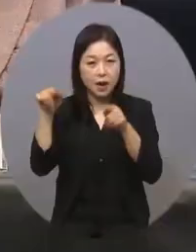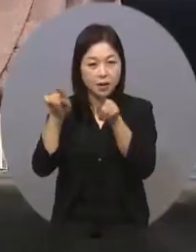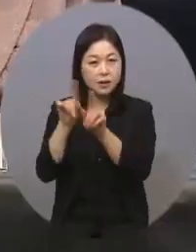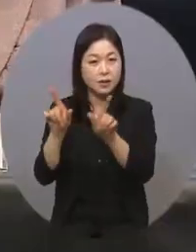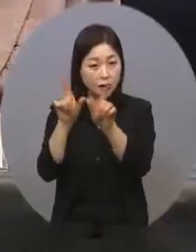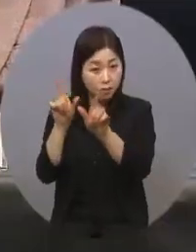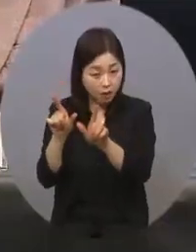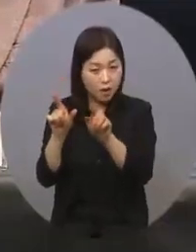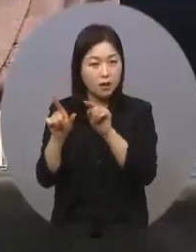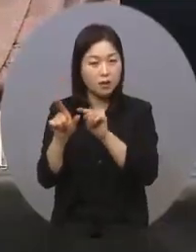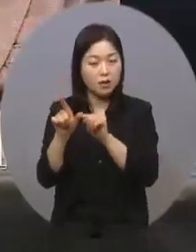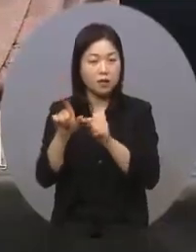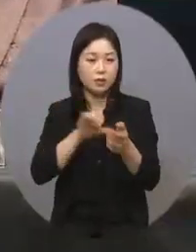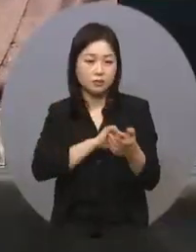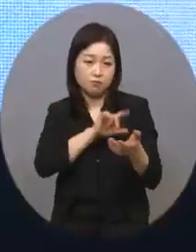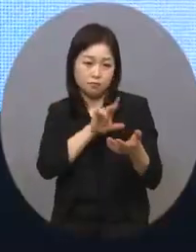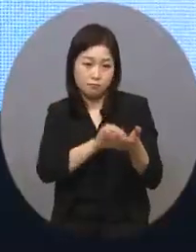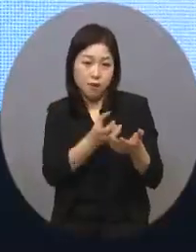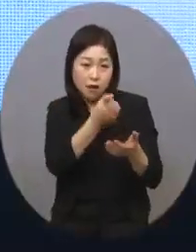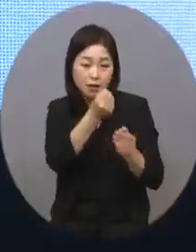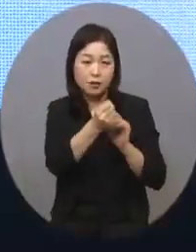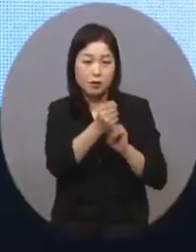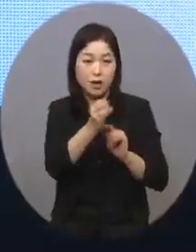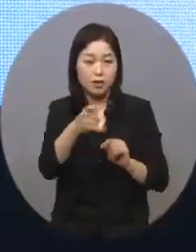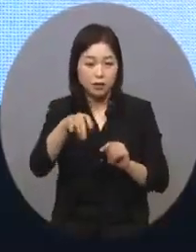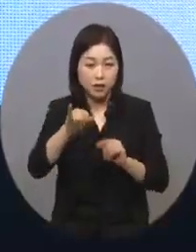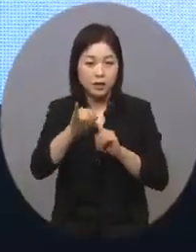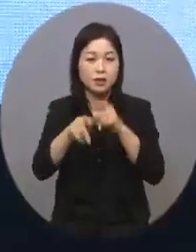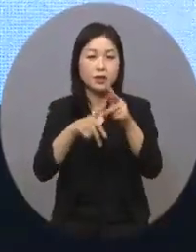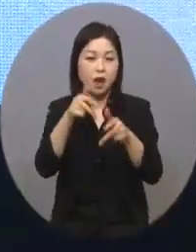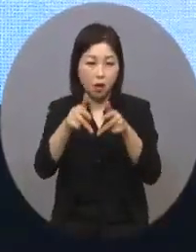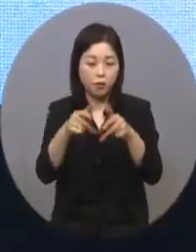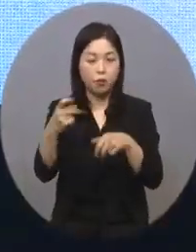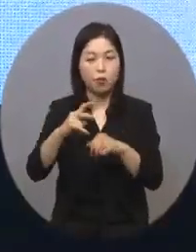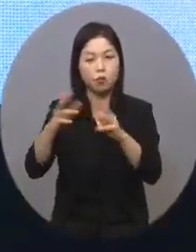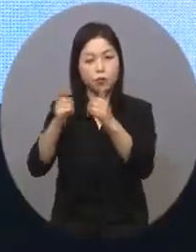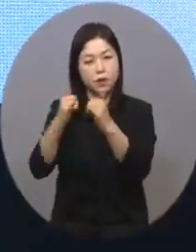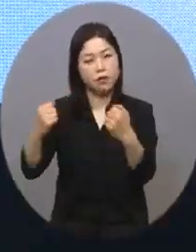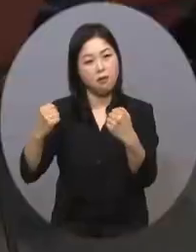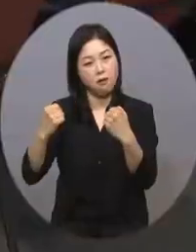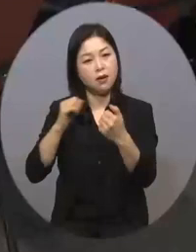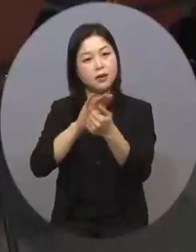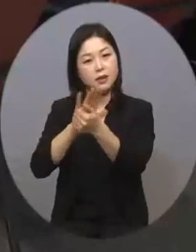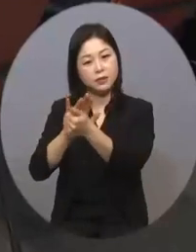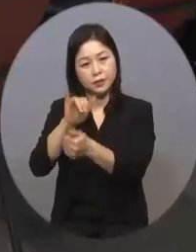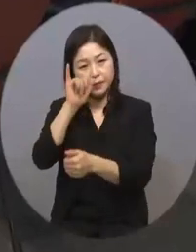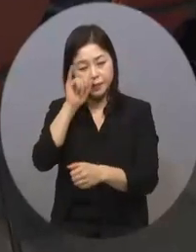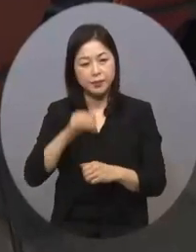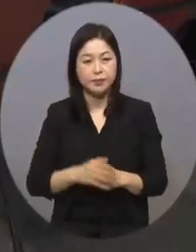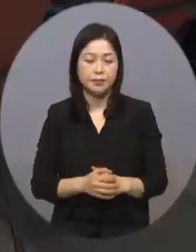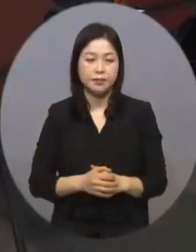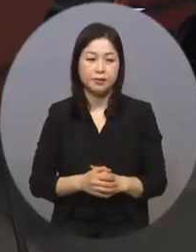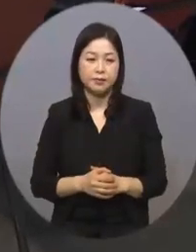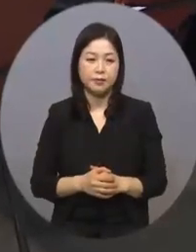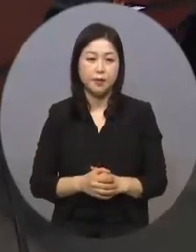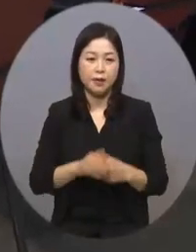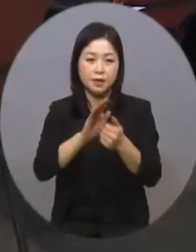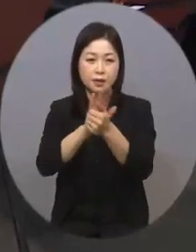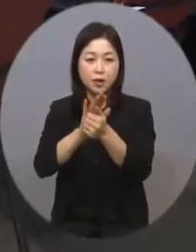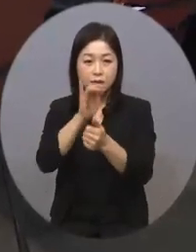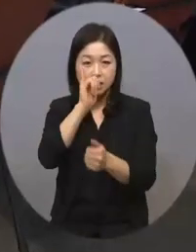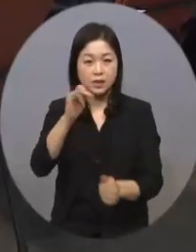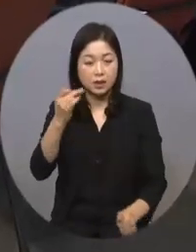가 융복합 신기술 사업을 통해 국민건강 증진에 기여하고 있습니다 함께 기부에 나선 지토